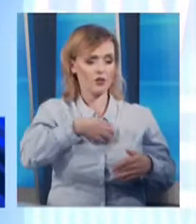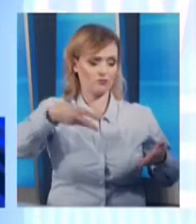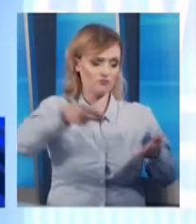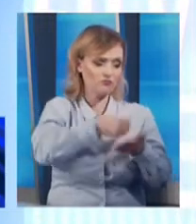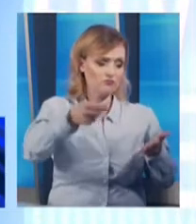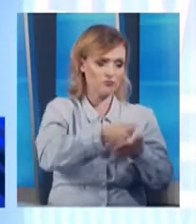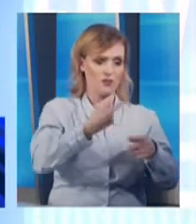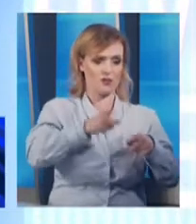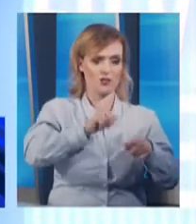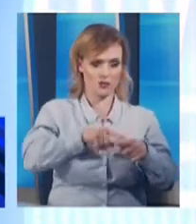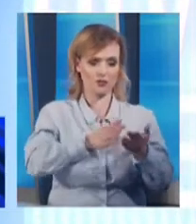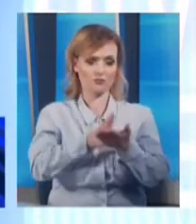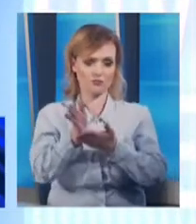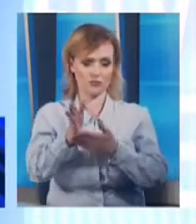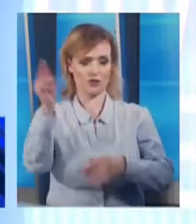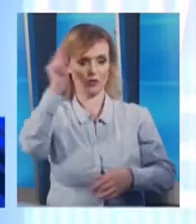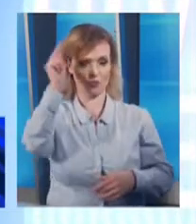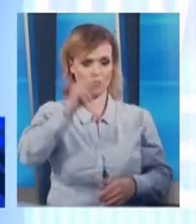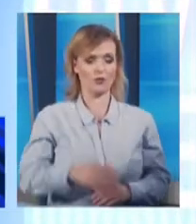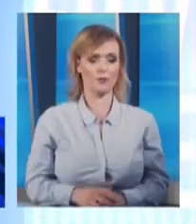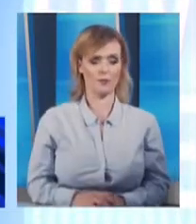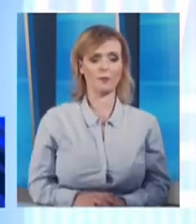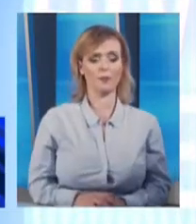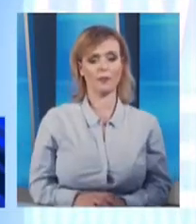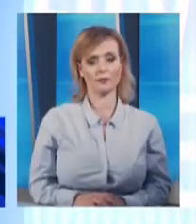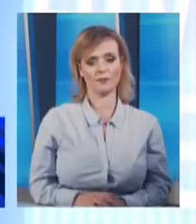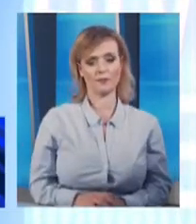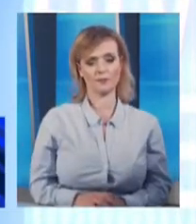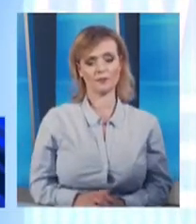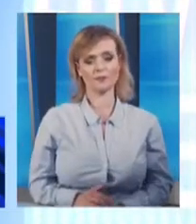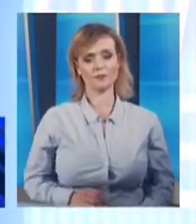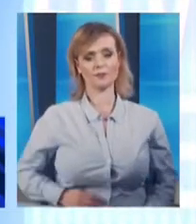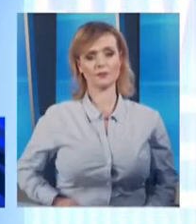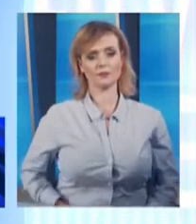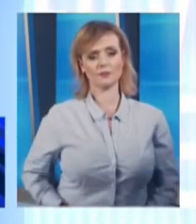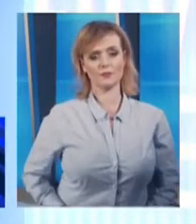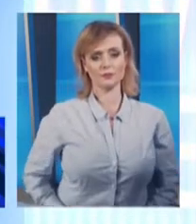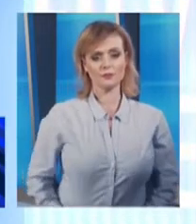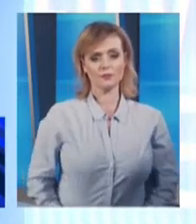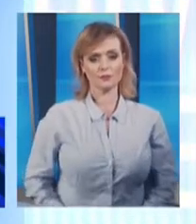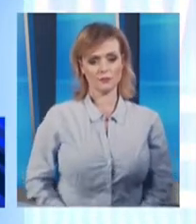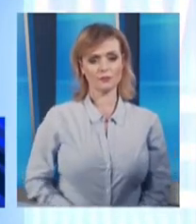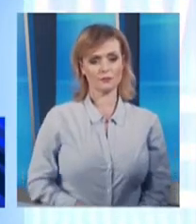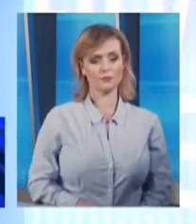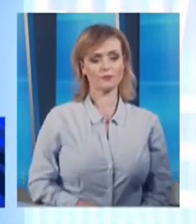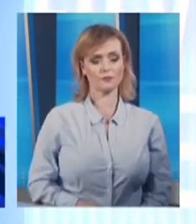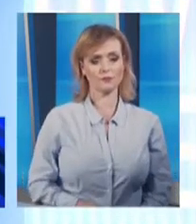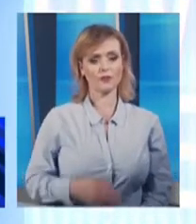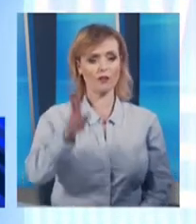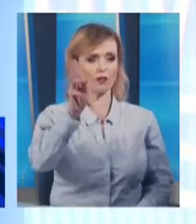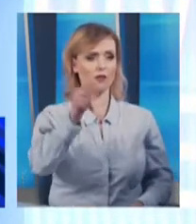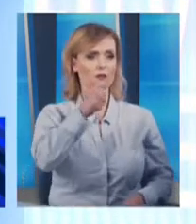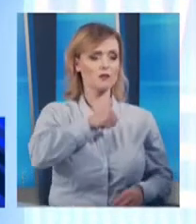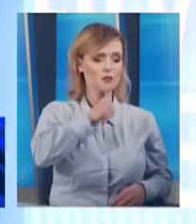care știu să gândească critic și care nu se lasă manipulați lucruri de care încearcă să beneficieze